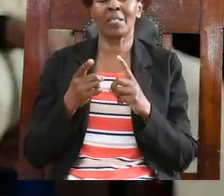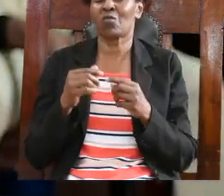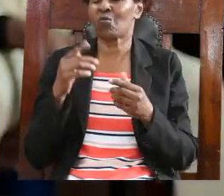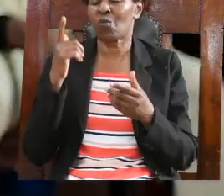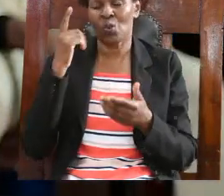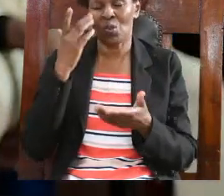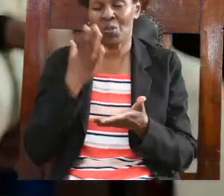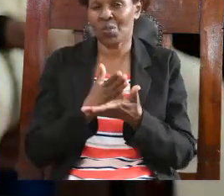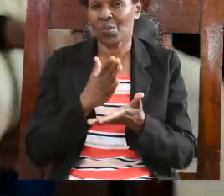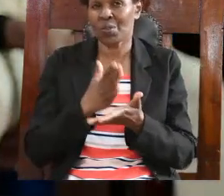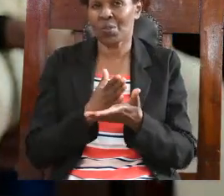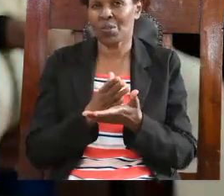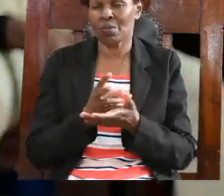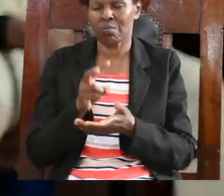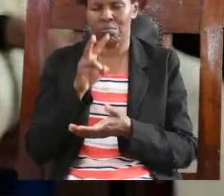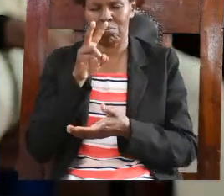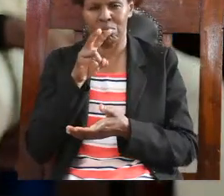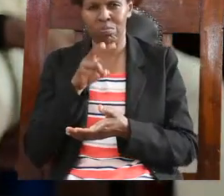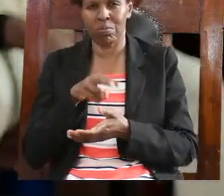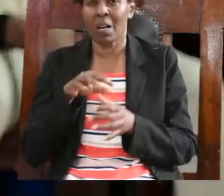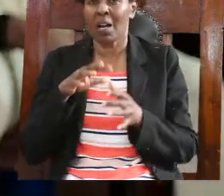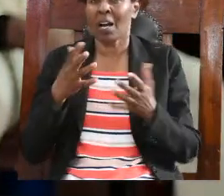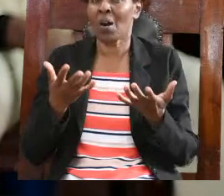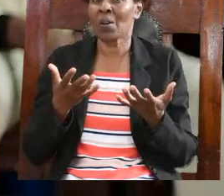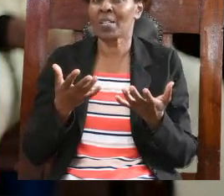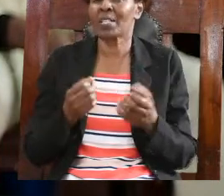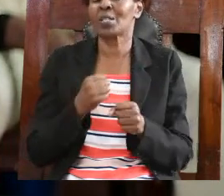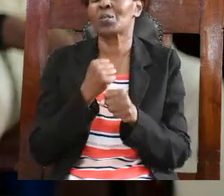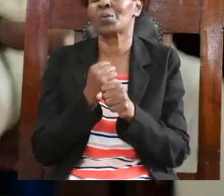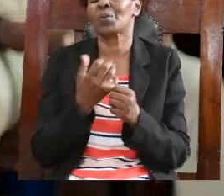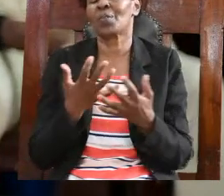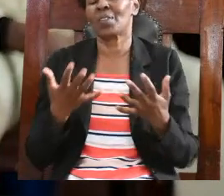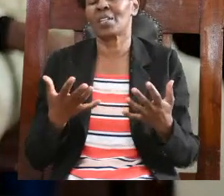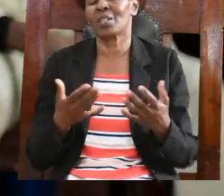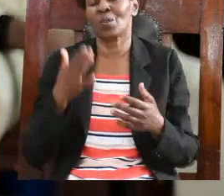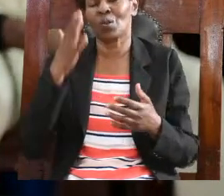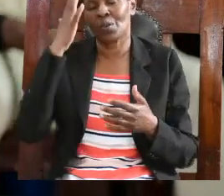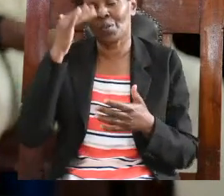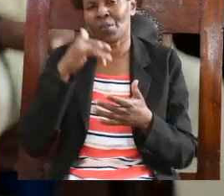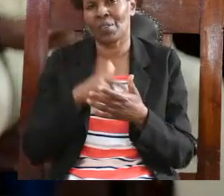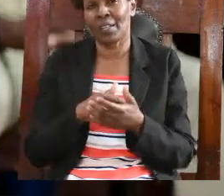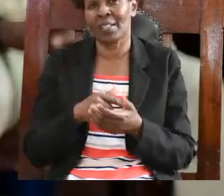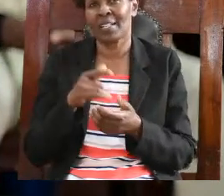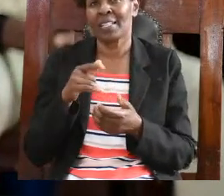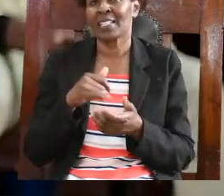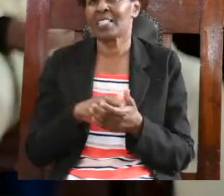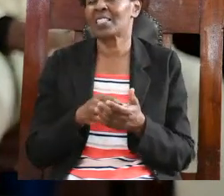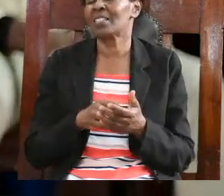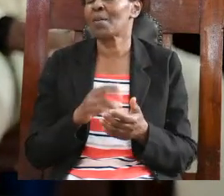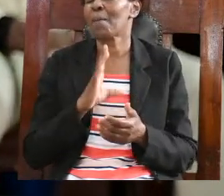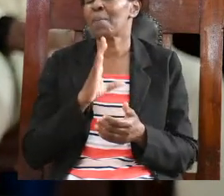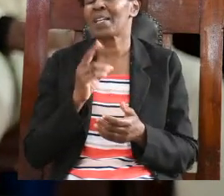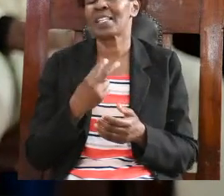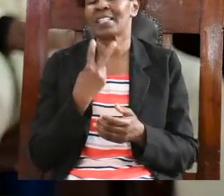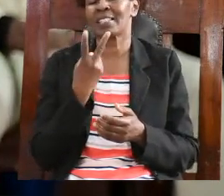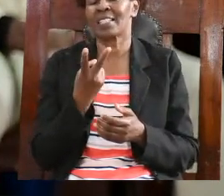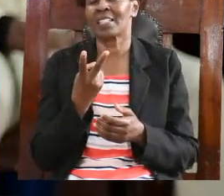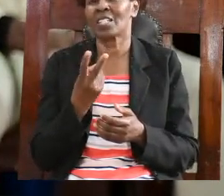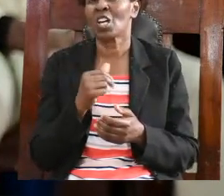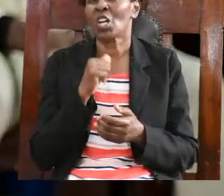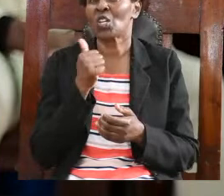uhakika ukimwangalia vile ambavyo anavyofanya, unagundua ya kwamba hiyo ni kuonekana tu,